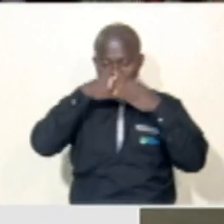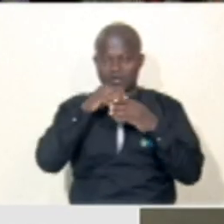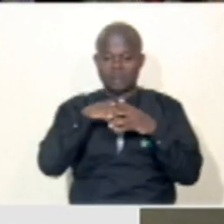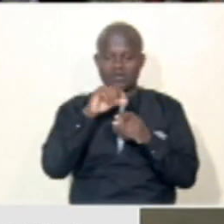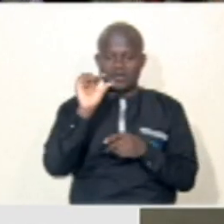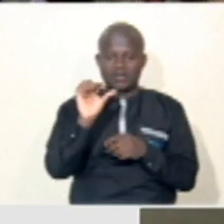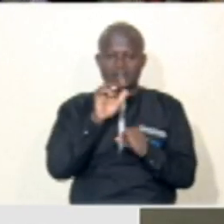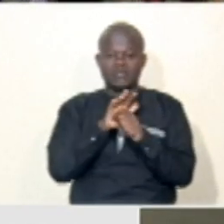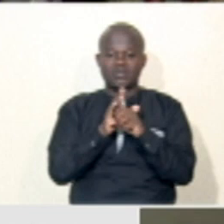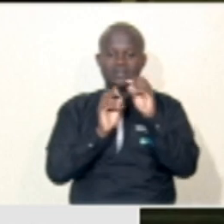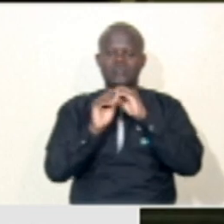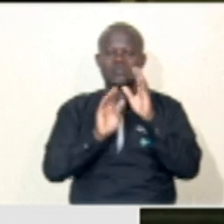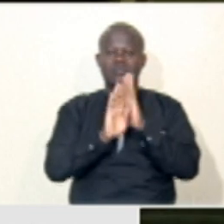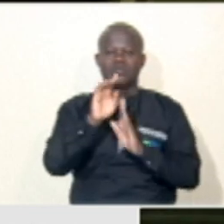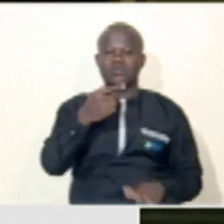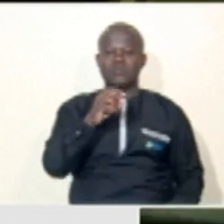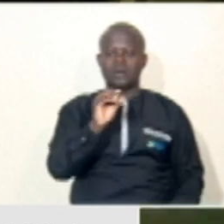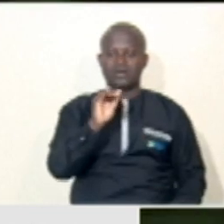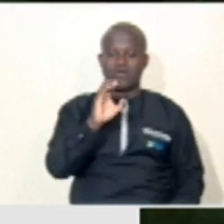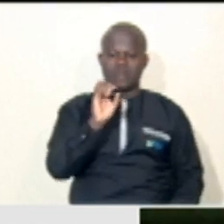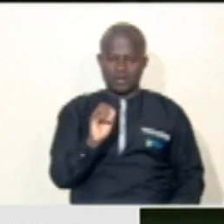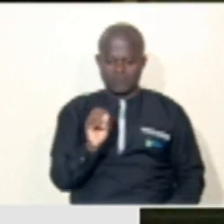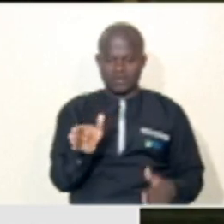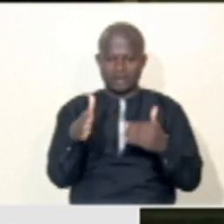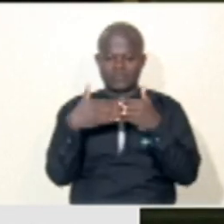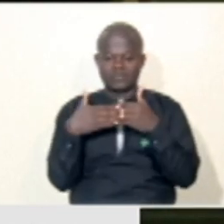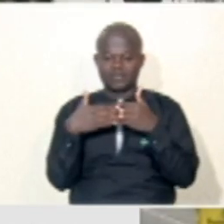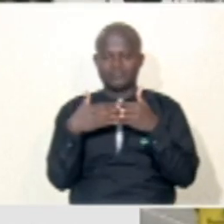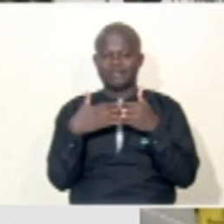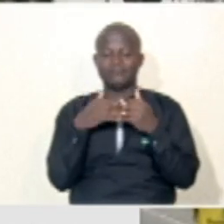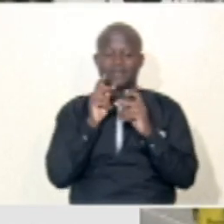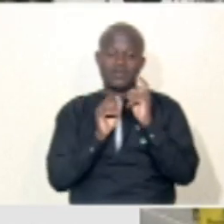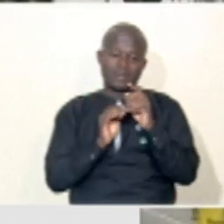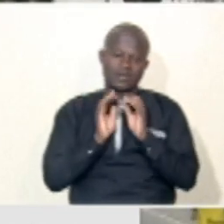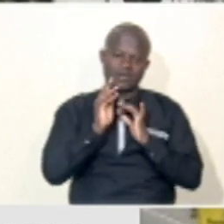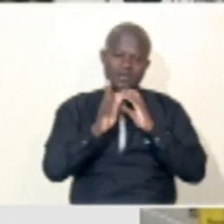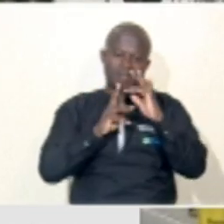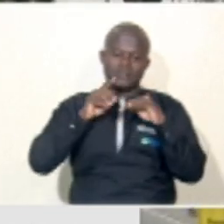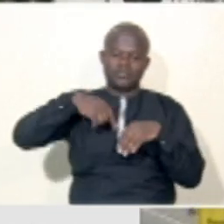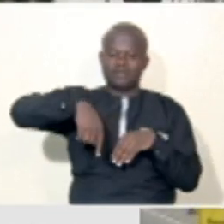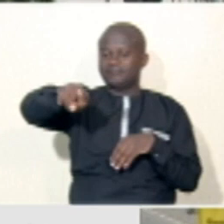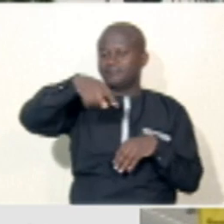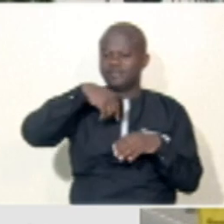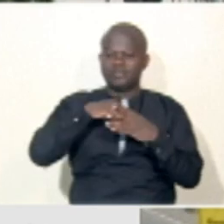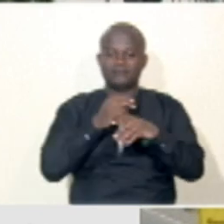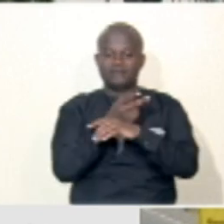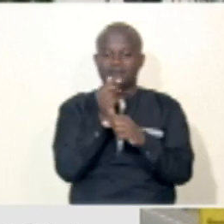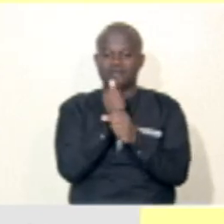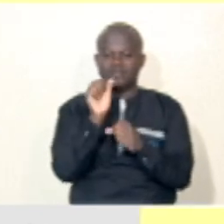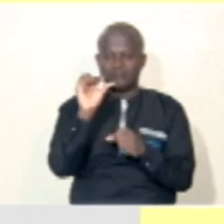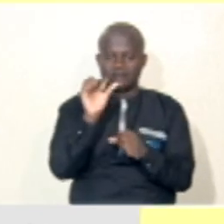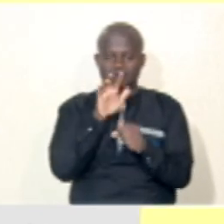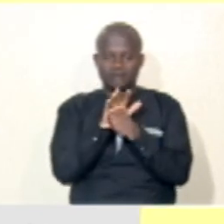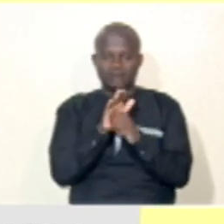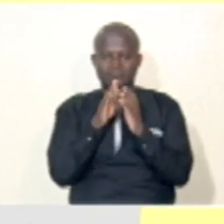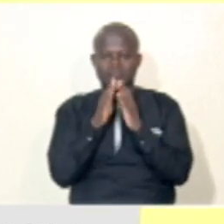mbarwa dore ko n'isoko rya kijyambere rya Goyiko Plaza riba rifunzwe. Abagenda n'abatuye uyu mujyi wa Musanze basanga ayo masaha yo gukora hari make